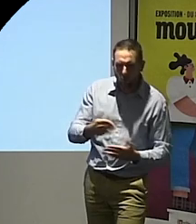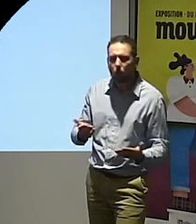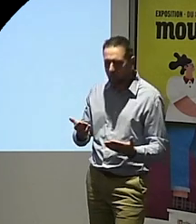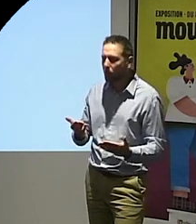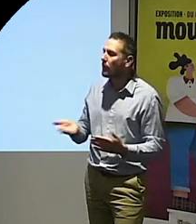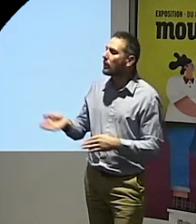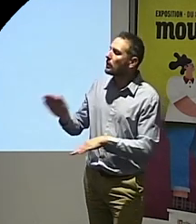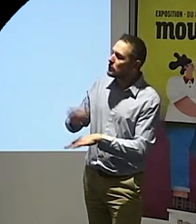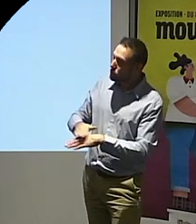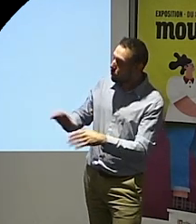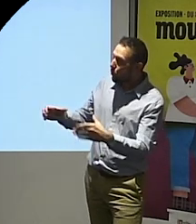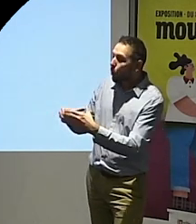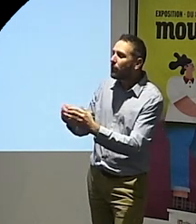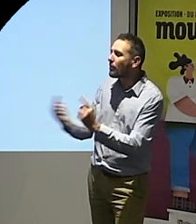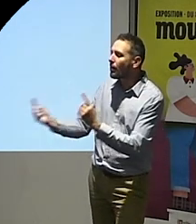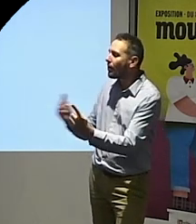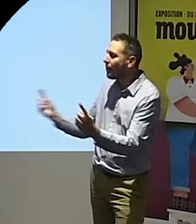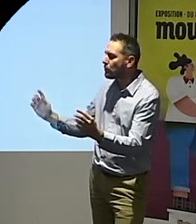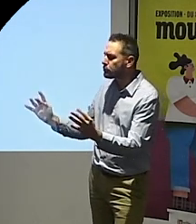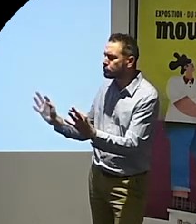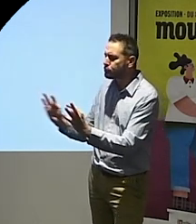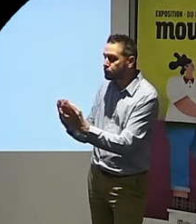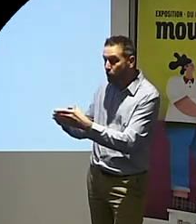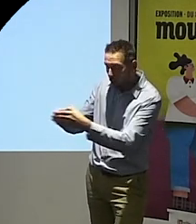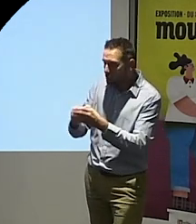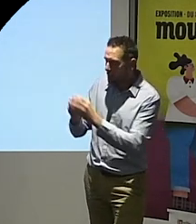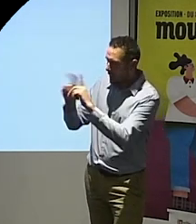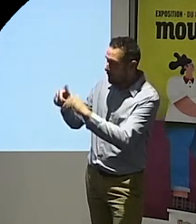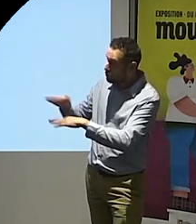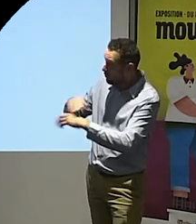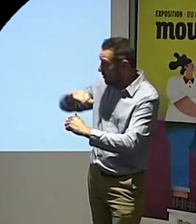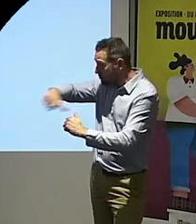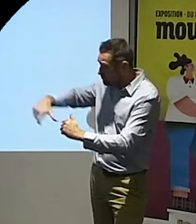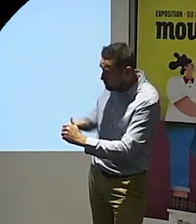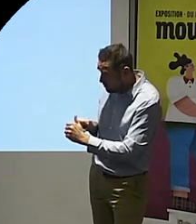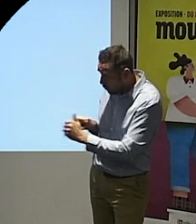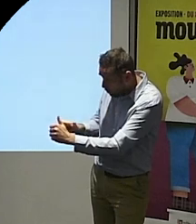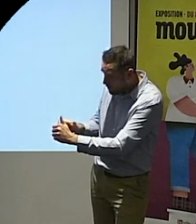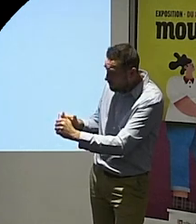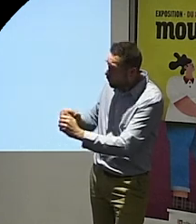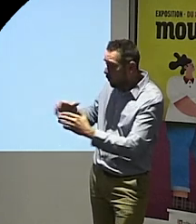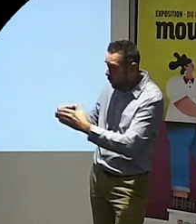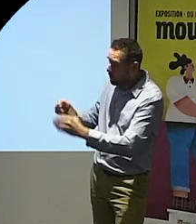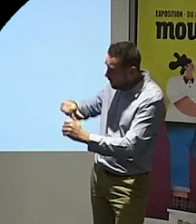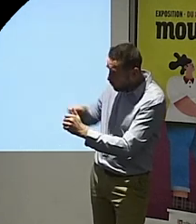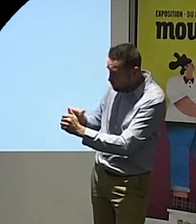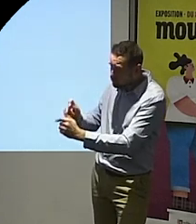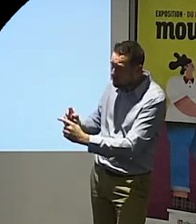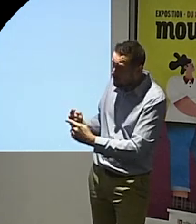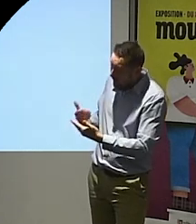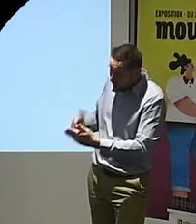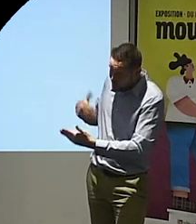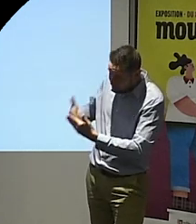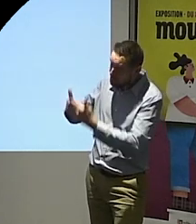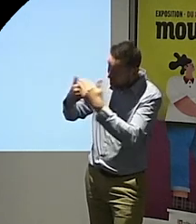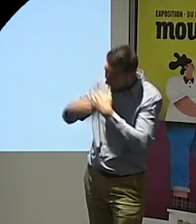se constituer. Et je l'ai accompagné avec beaucoup de plaisir. Pendant toutes ces années, encore quelques années, j'espère. On va encore. On a des villes qu'on n'a pas faites